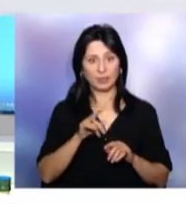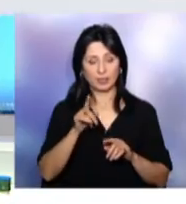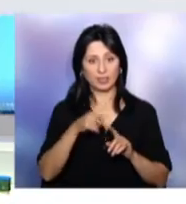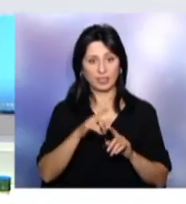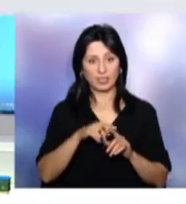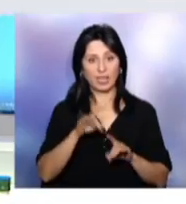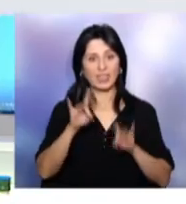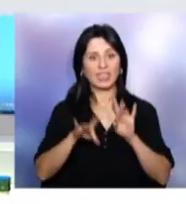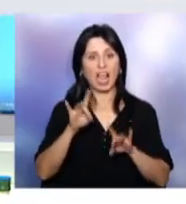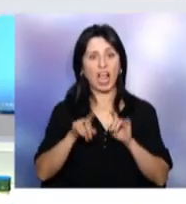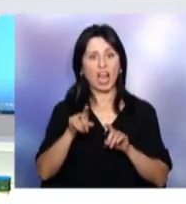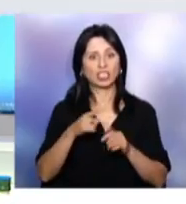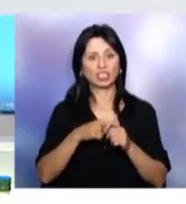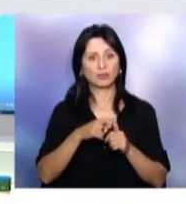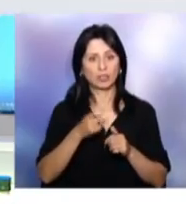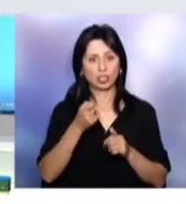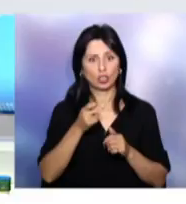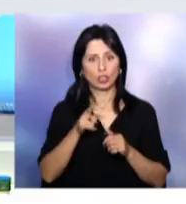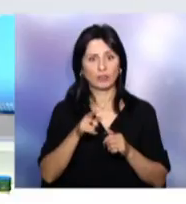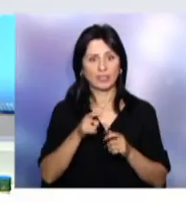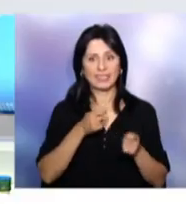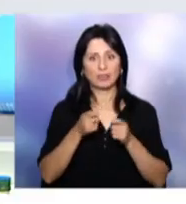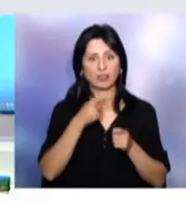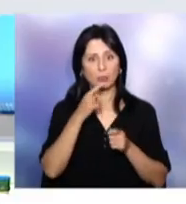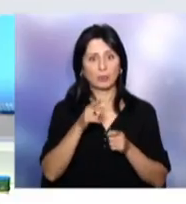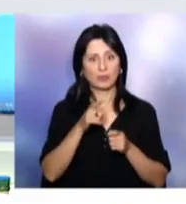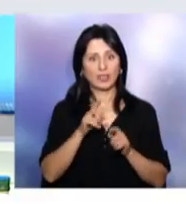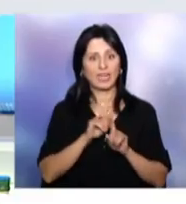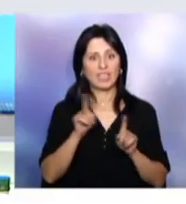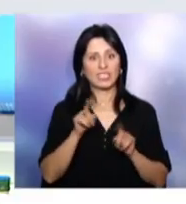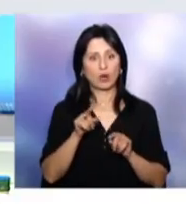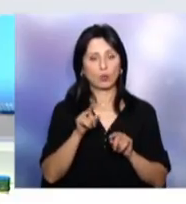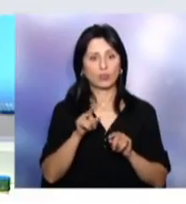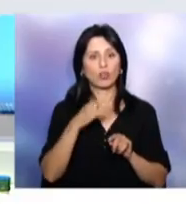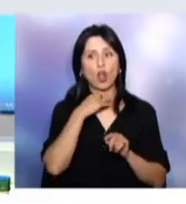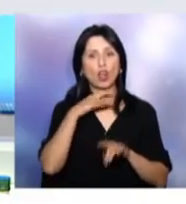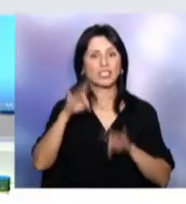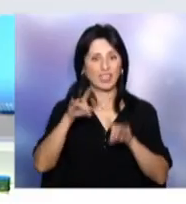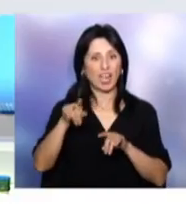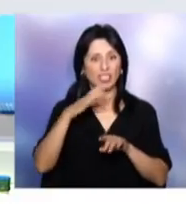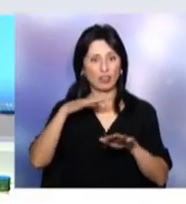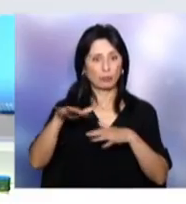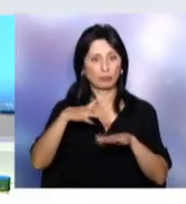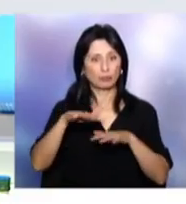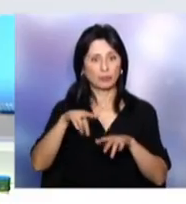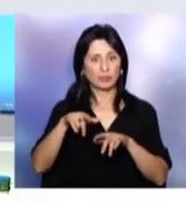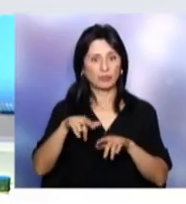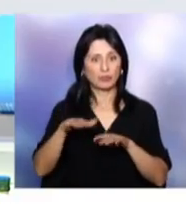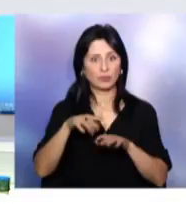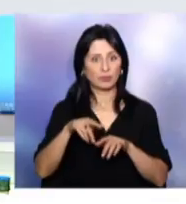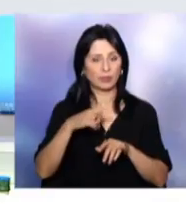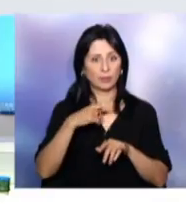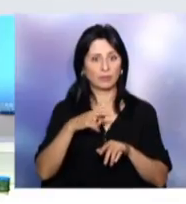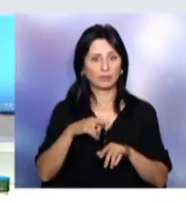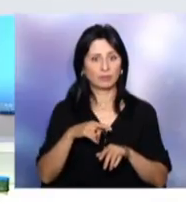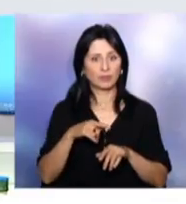ავადსახსენებელი ნახარშები, რომელზედაც მე ცოტა დიდი სიფრთხილით საუბრობ, ხოლმე განსაკუთრებით ხორცის ნახარშებს, ცხადია, მცენარეების ბულიონებს არ